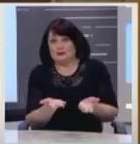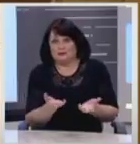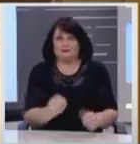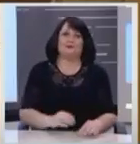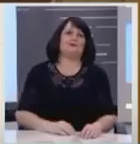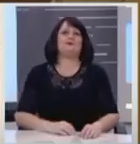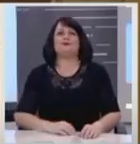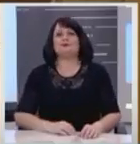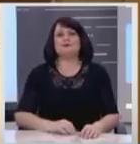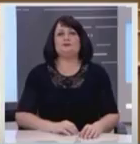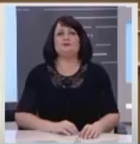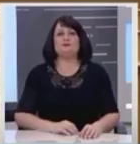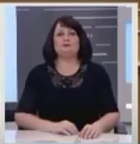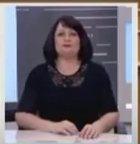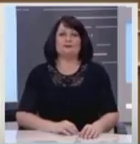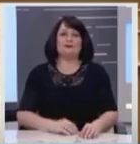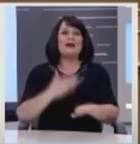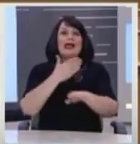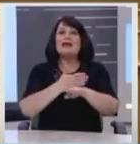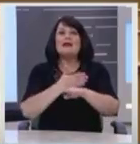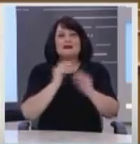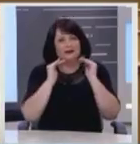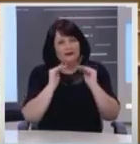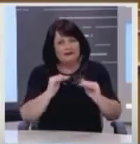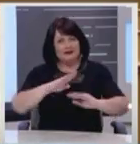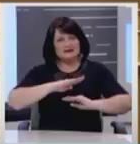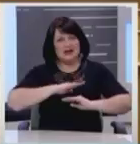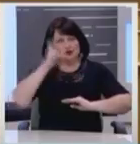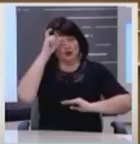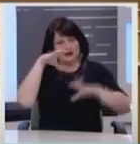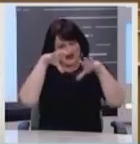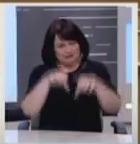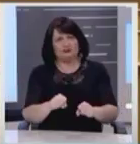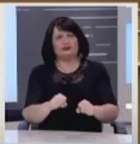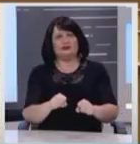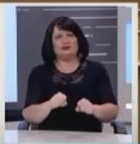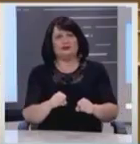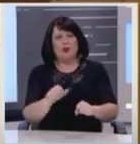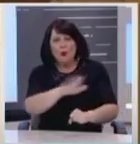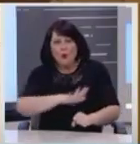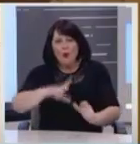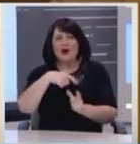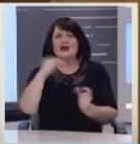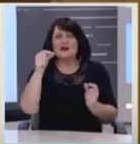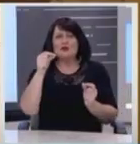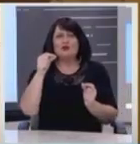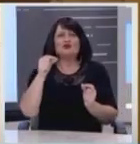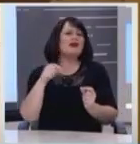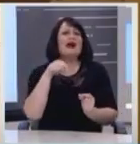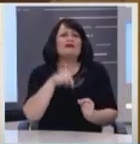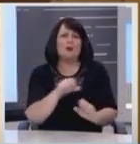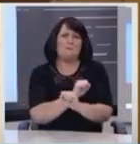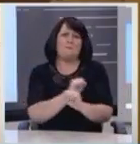Και το γεγονός ότι η διατήρηση των εγγυήσεων και η παρουσία των κατοχικών στρατευμάτων στην επανενωμένη Κύπρο θα